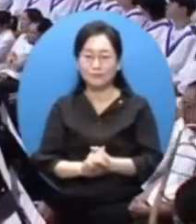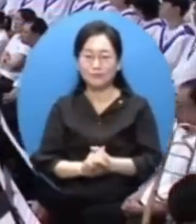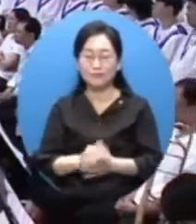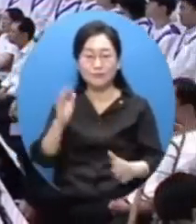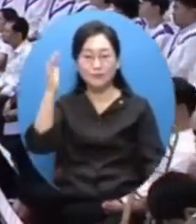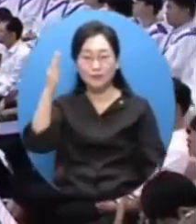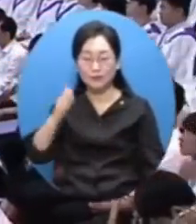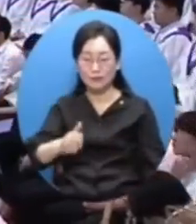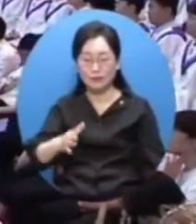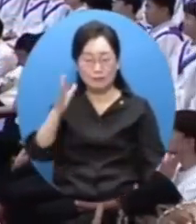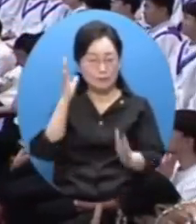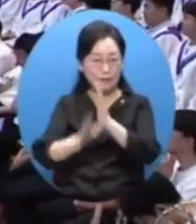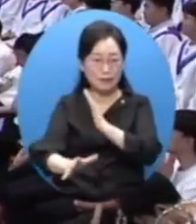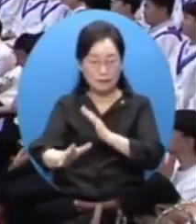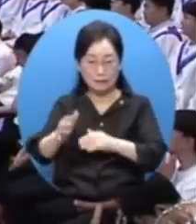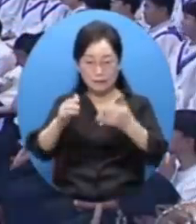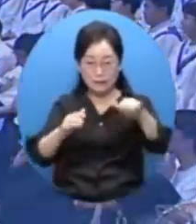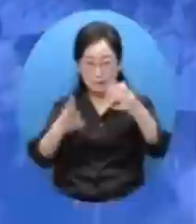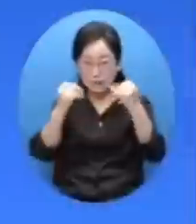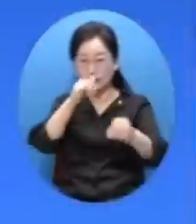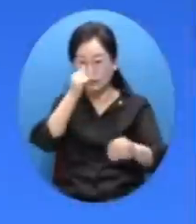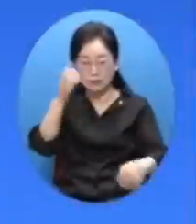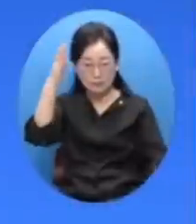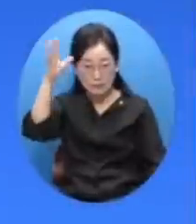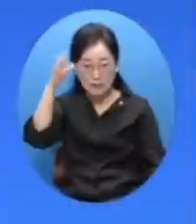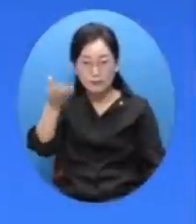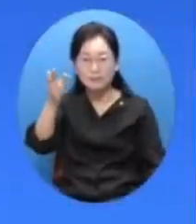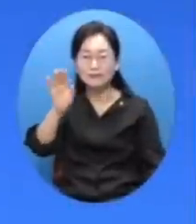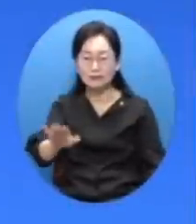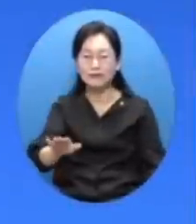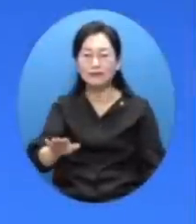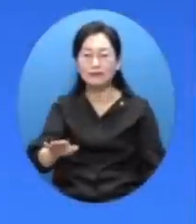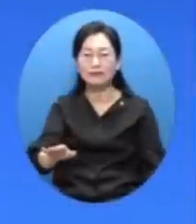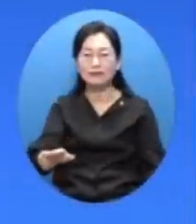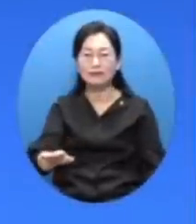요즘 못된 자식들이 많아서 부모의 속을 그렇게 속이는데도